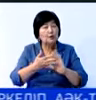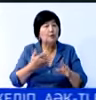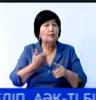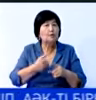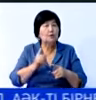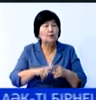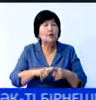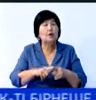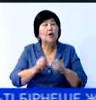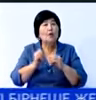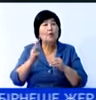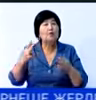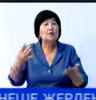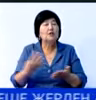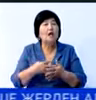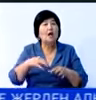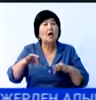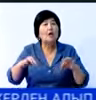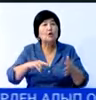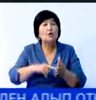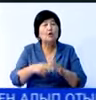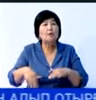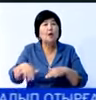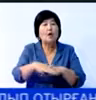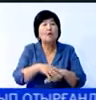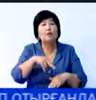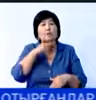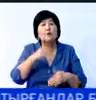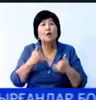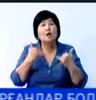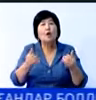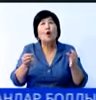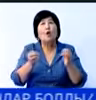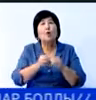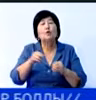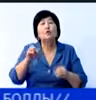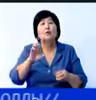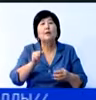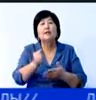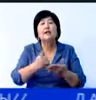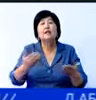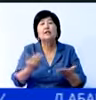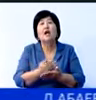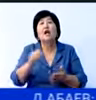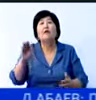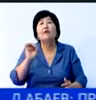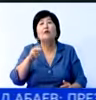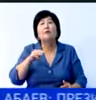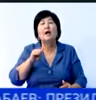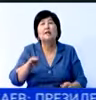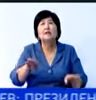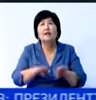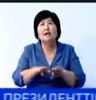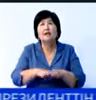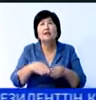Сондықтан да 14 жаңа жобамен қоса, біз көрерменнің көңілінен шыққан 10 жобаны сақтап қалдық, жаңа форматта аудиторияға ұсындық. Дара